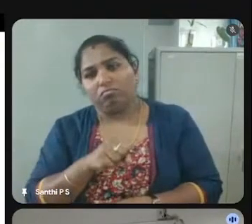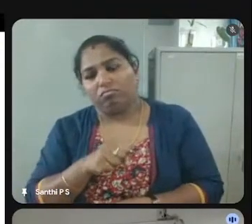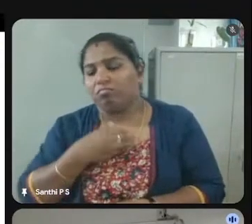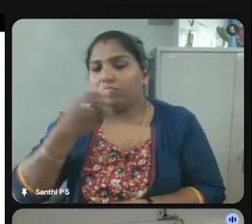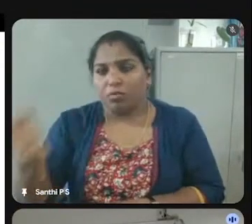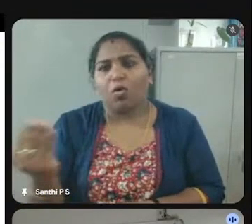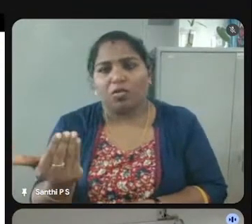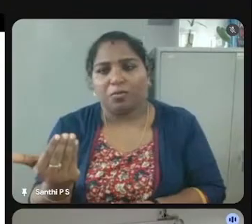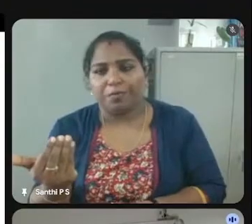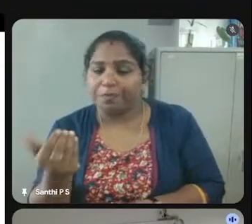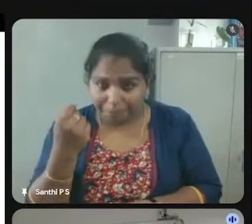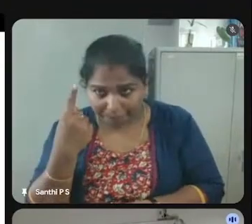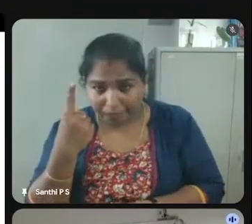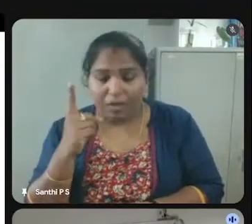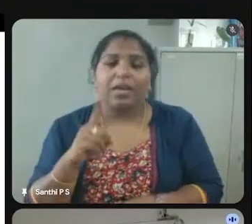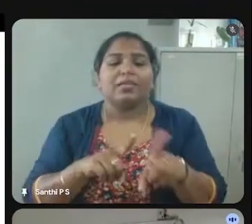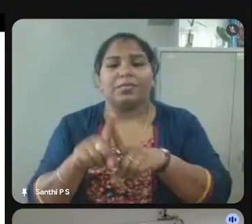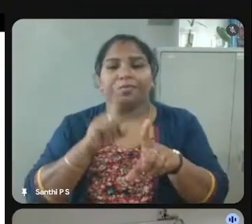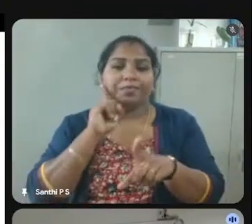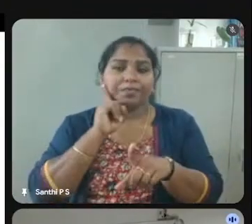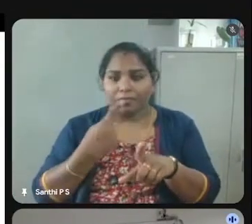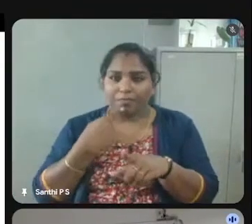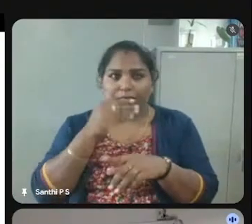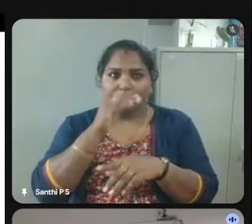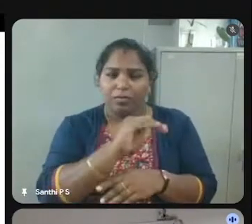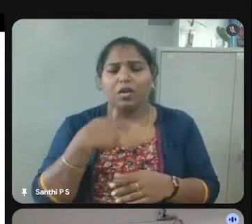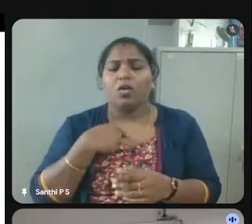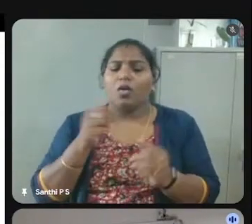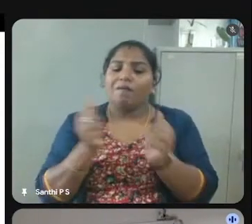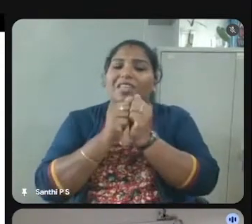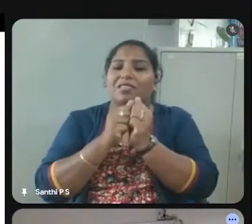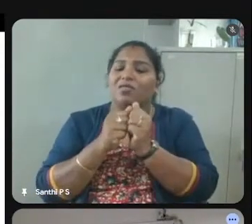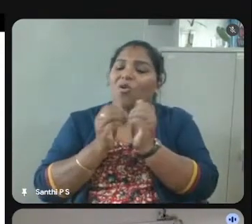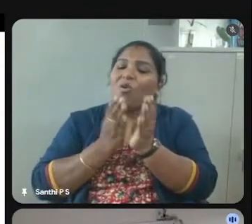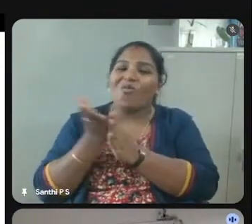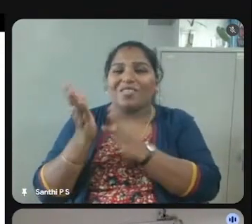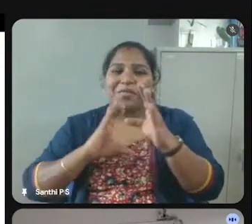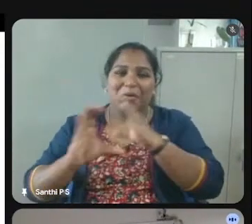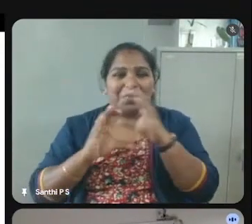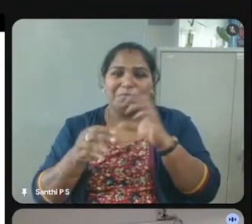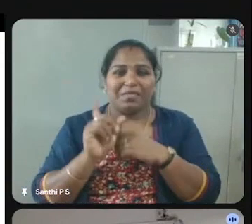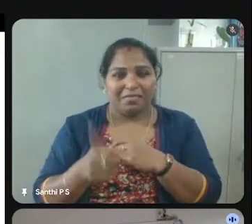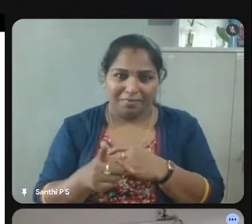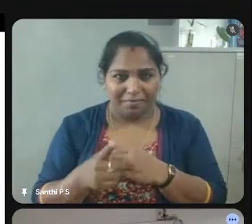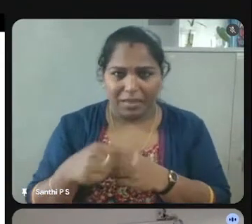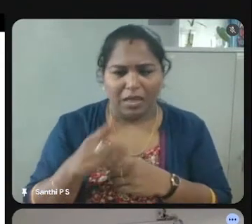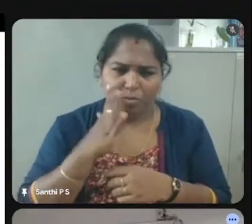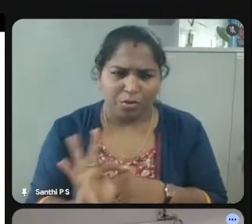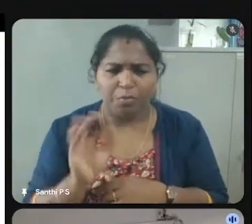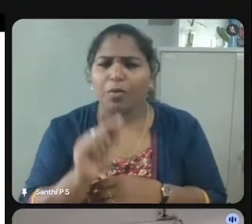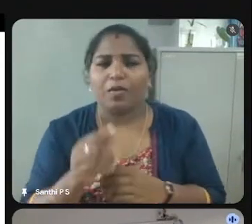ഇപ്പം കേൾവിക്കുറവുള്ള ഒരു കുട്ടിയുടെ കേസ് നോക്കുകയാണെന്നുണ്ടെങ്കിൽ അവരോട് നിരന്തരം സംസാരിക്കുക എന്നുള്ളതാണ് അവർക്ക് വേണ്ടി നമ്മൾ തെറപ്പിക്ക് കൊടുക്കുന്ന കാര്യം.